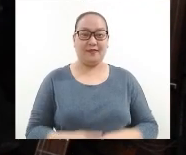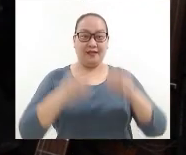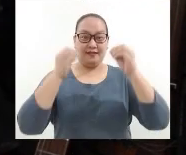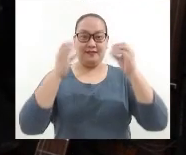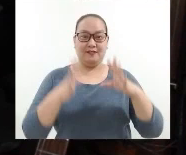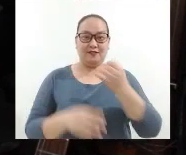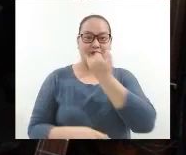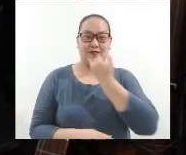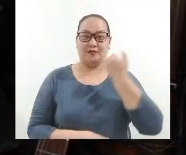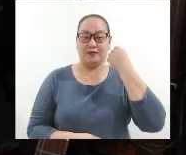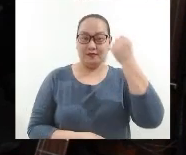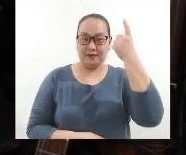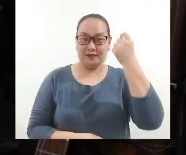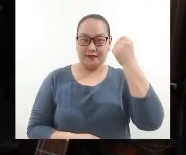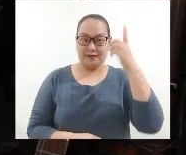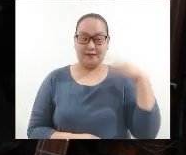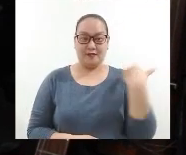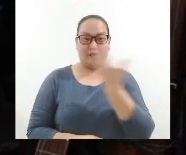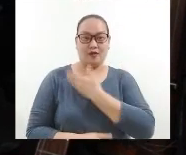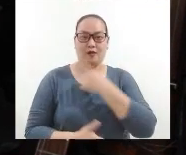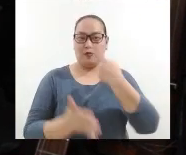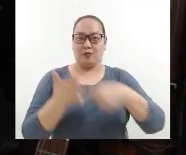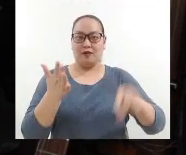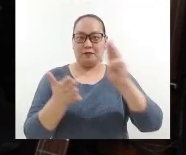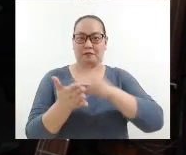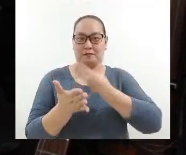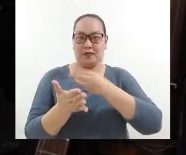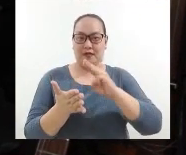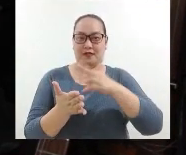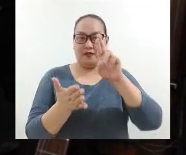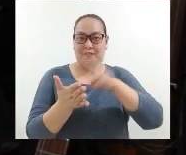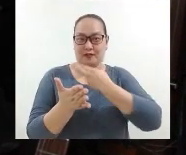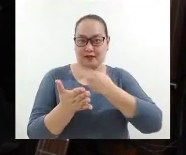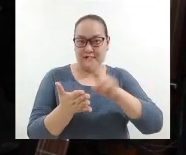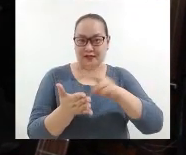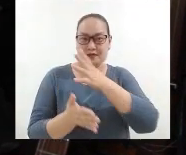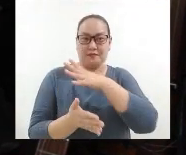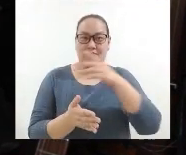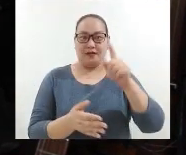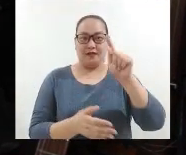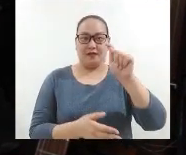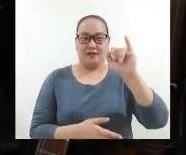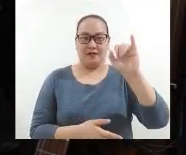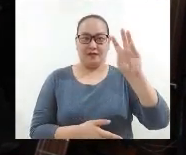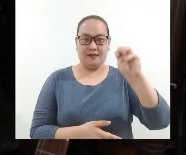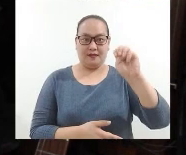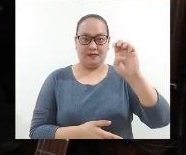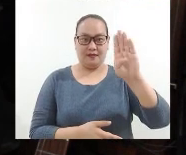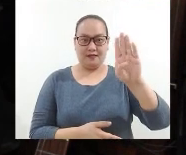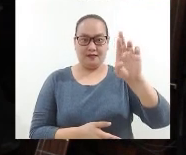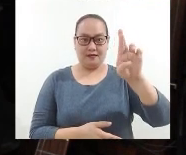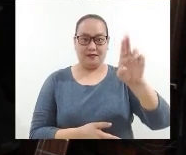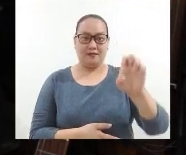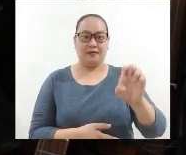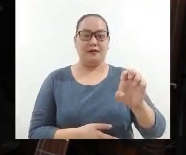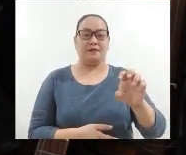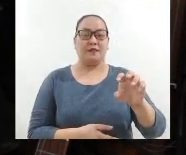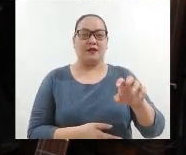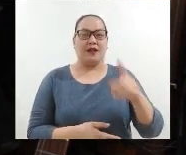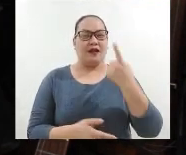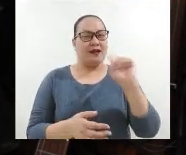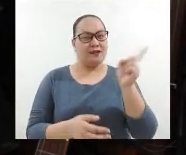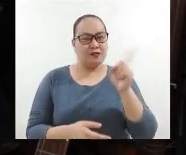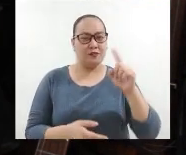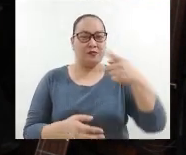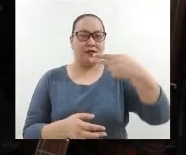Sir Joel, naiintindihan na po namin kung ano ang melody, rhythm, and timbre. Ano naman po ang harmony?